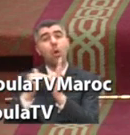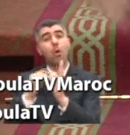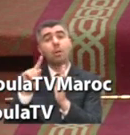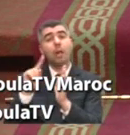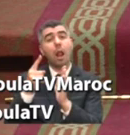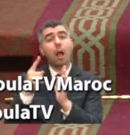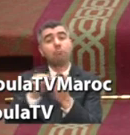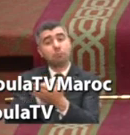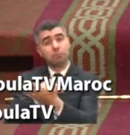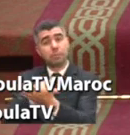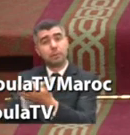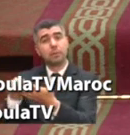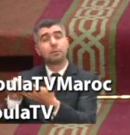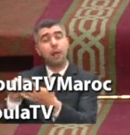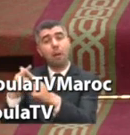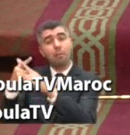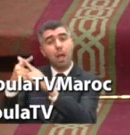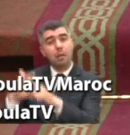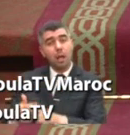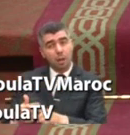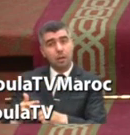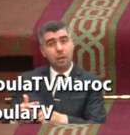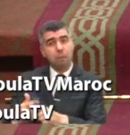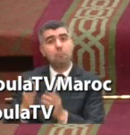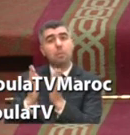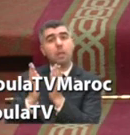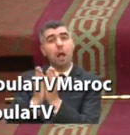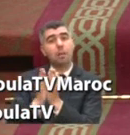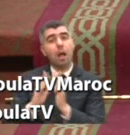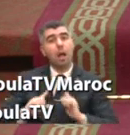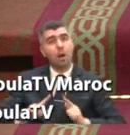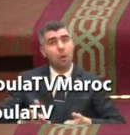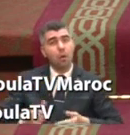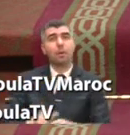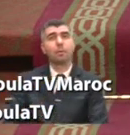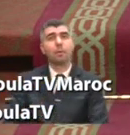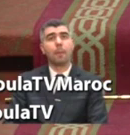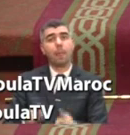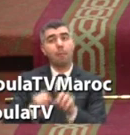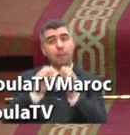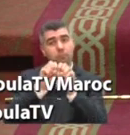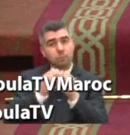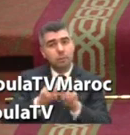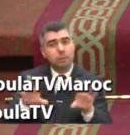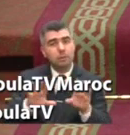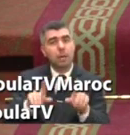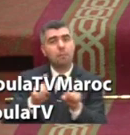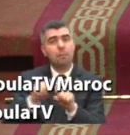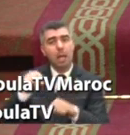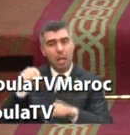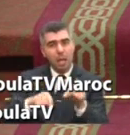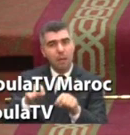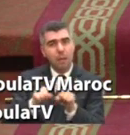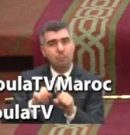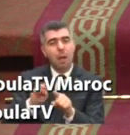أجل توفير هذه الخدمات في المدارس، وهذه الخدمات دابا الآن هي مؤممة في الثانويات وفي